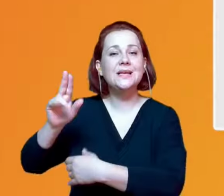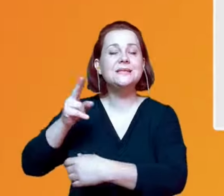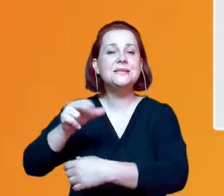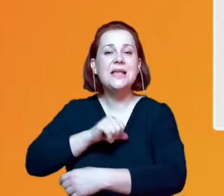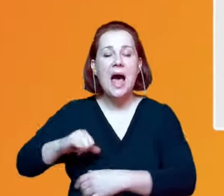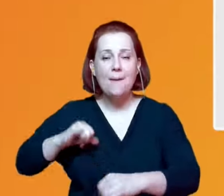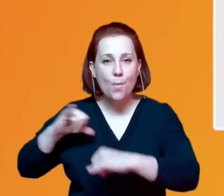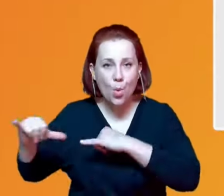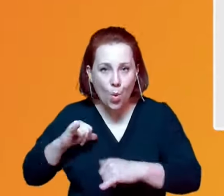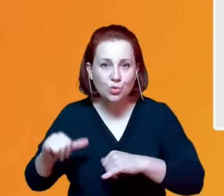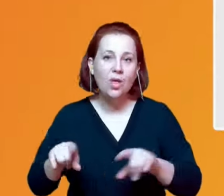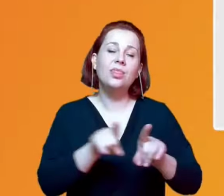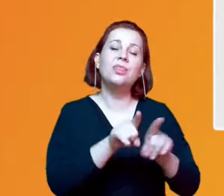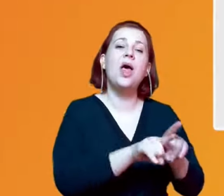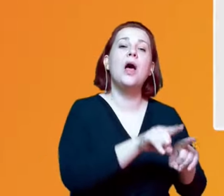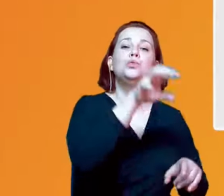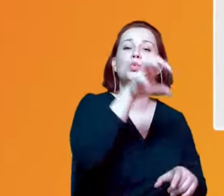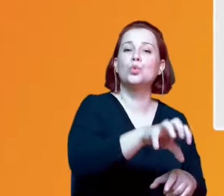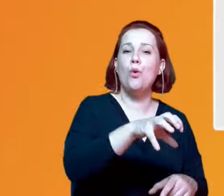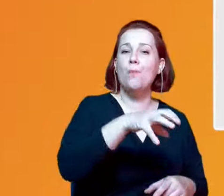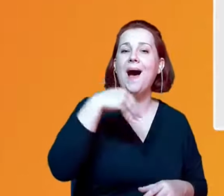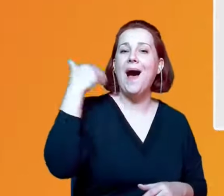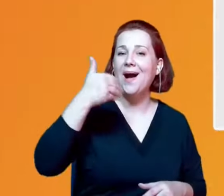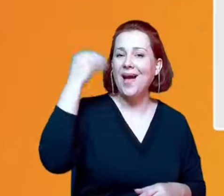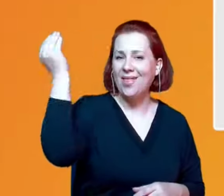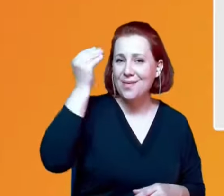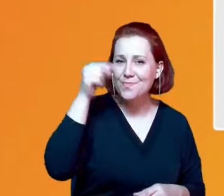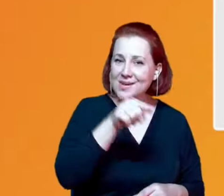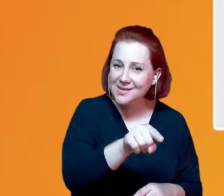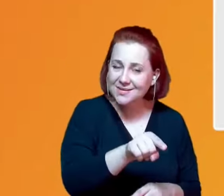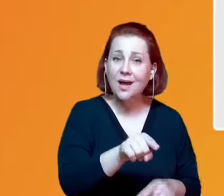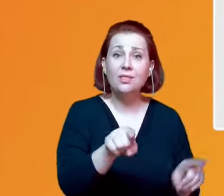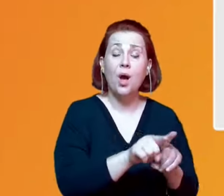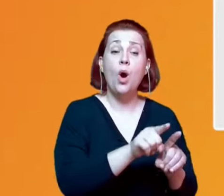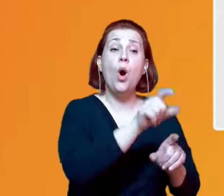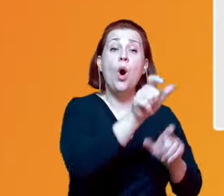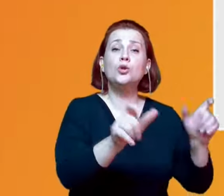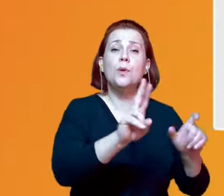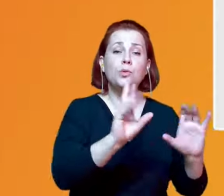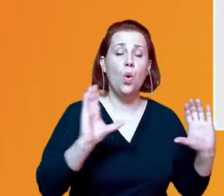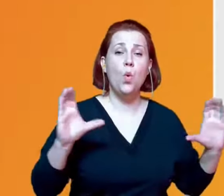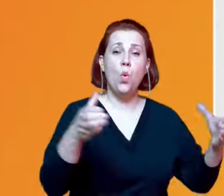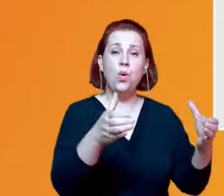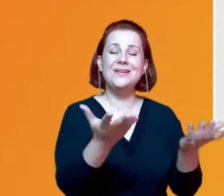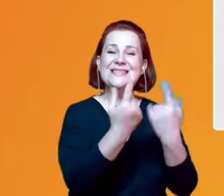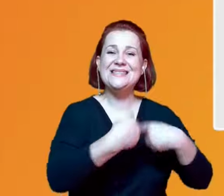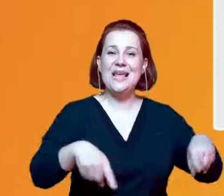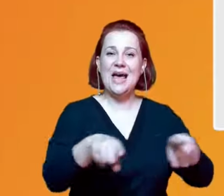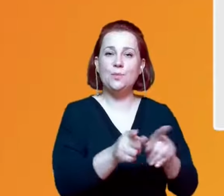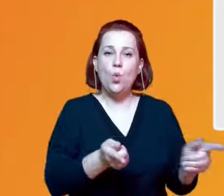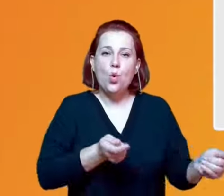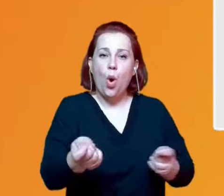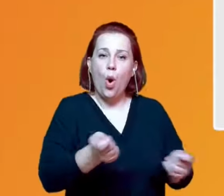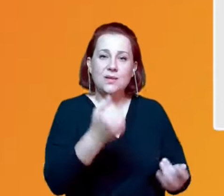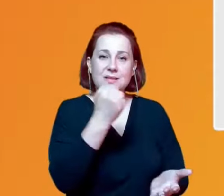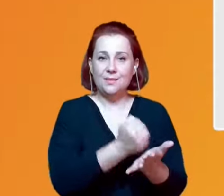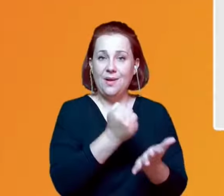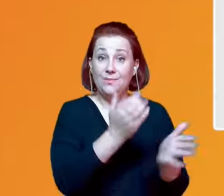reprezentantów środowiska akademickiego, osób, które są skupione w ramach tak zwanego zespołu koordynacyjnego do